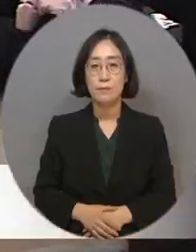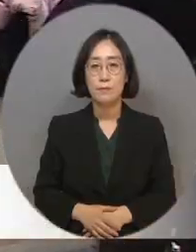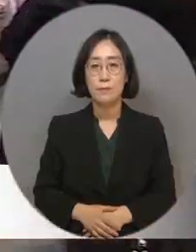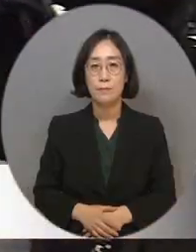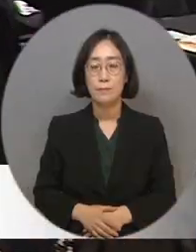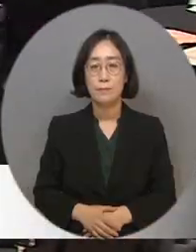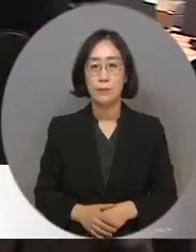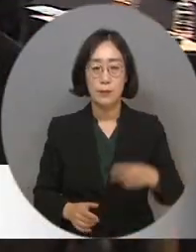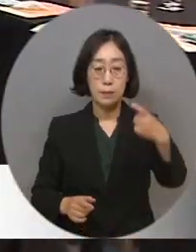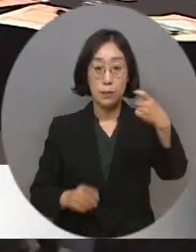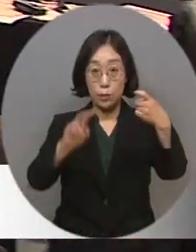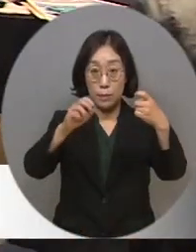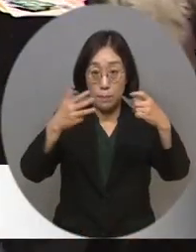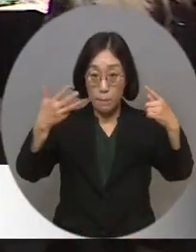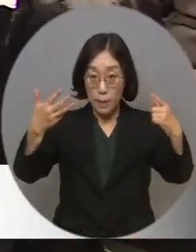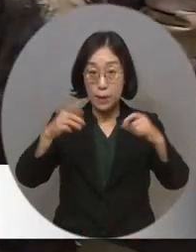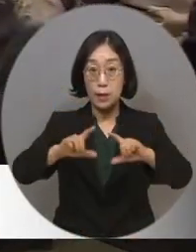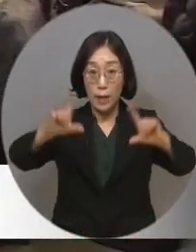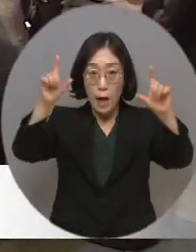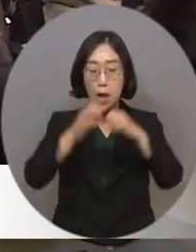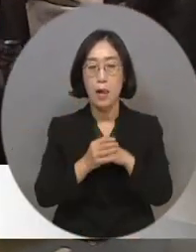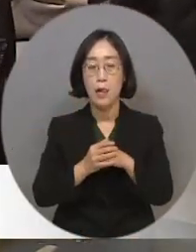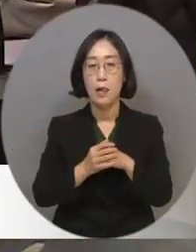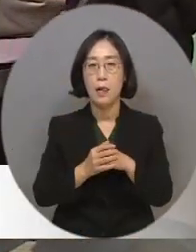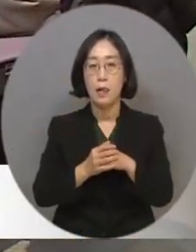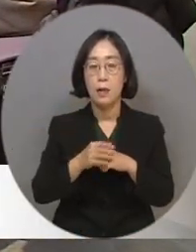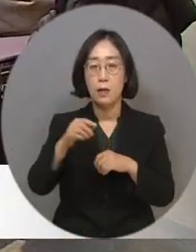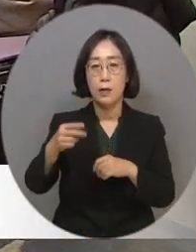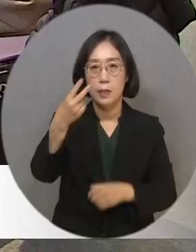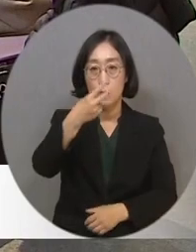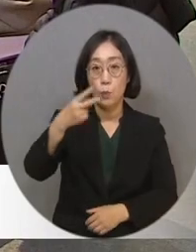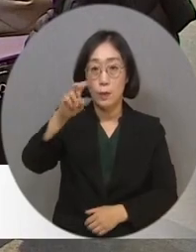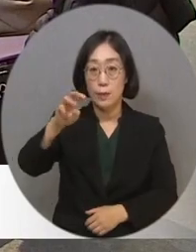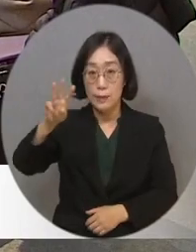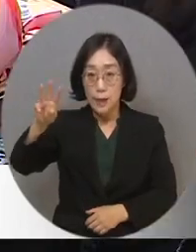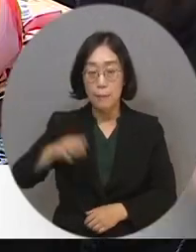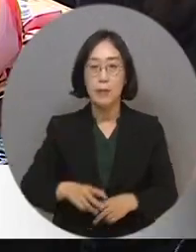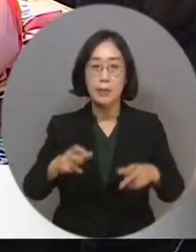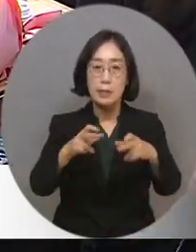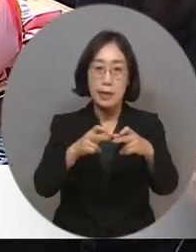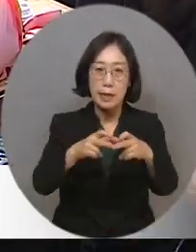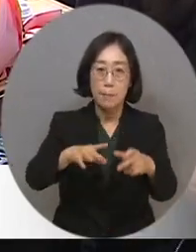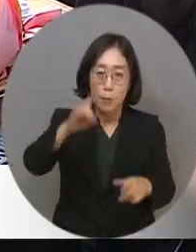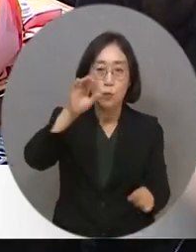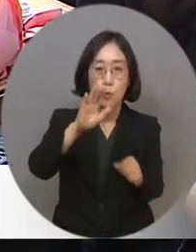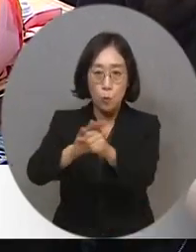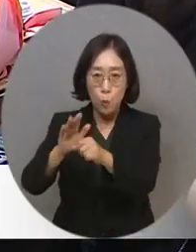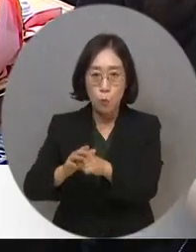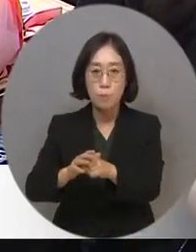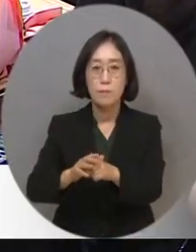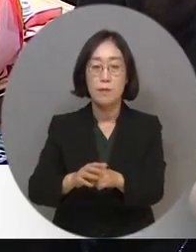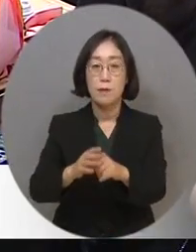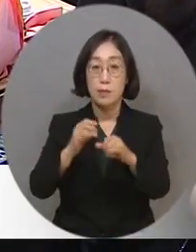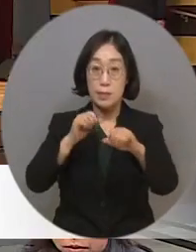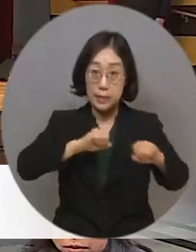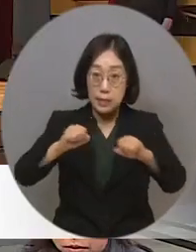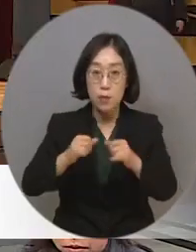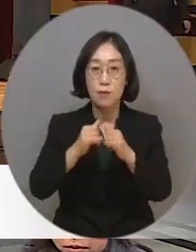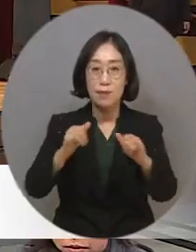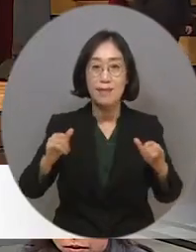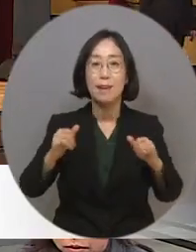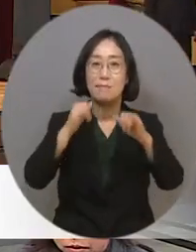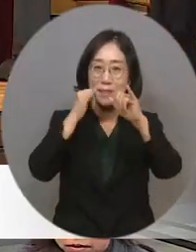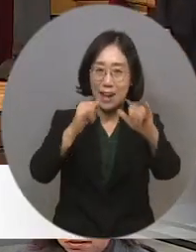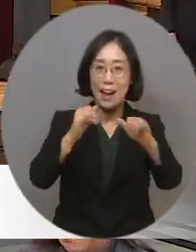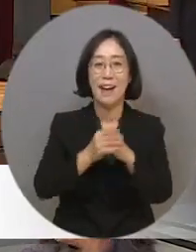지난달 28일 서울여성플라자 국제회의장에서 2023 장애인 먼저 실천상 시상식이 개최됐습니다. 장애인